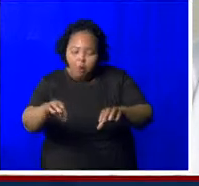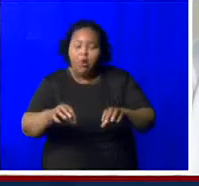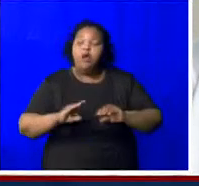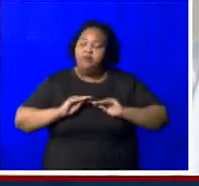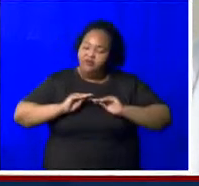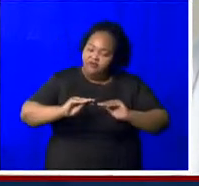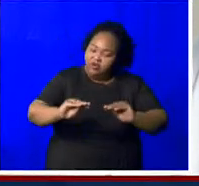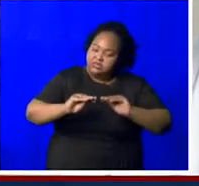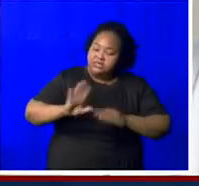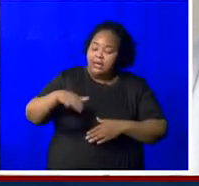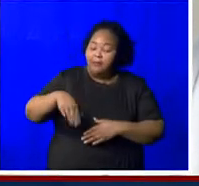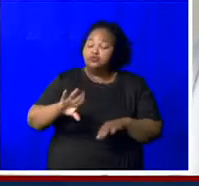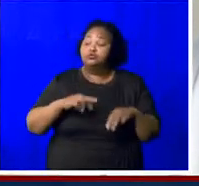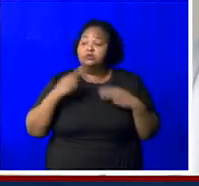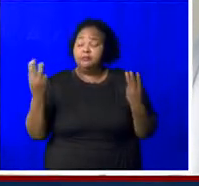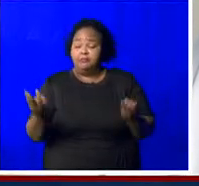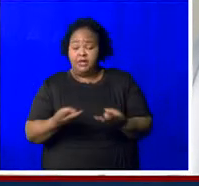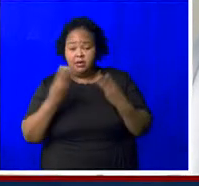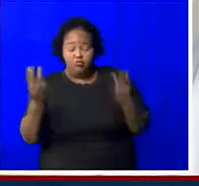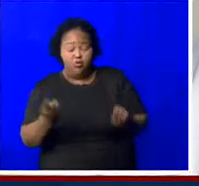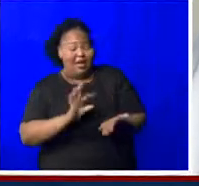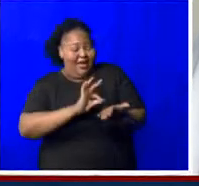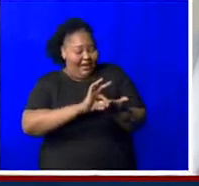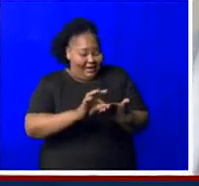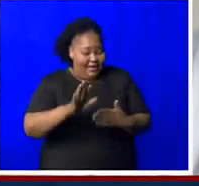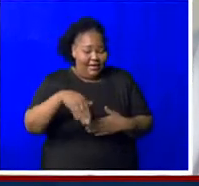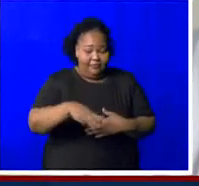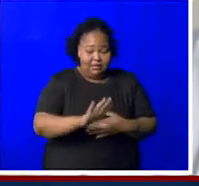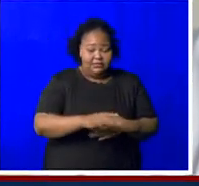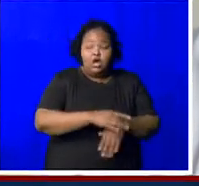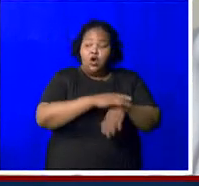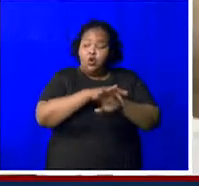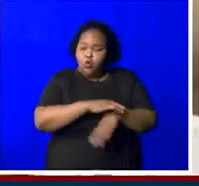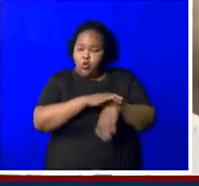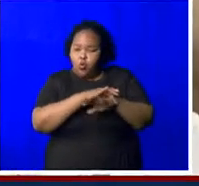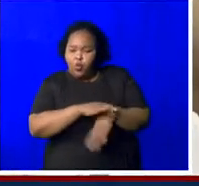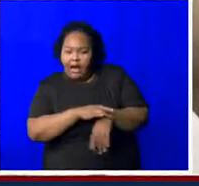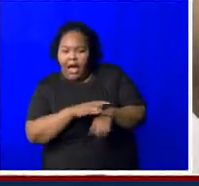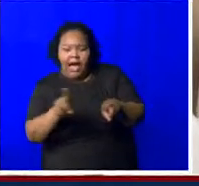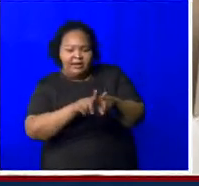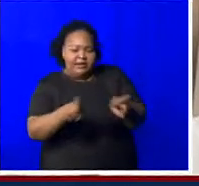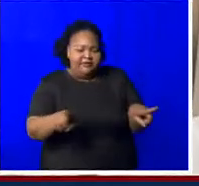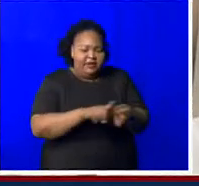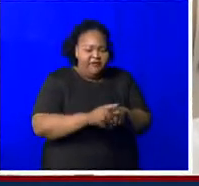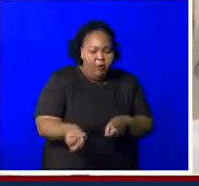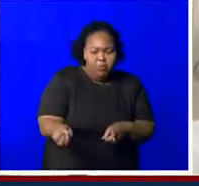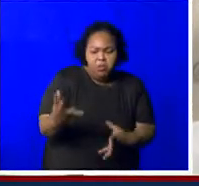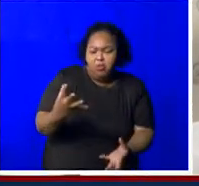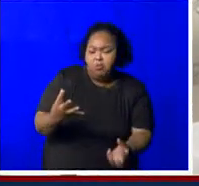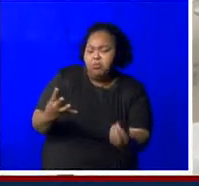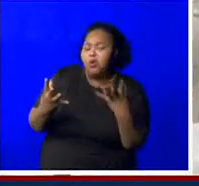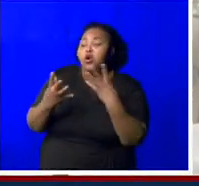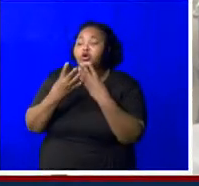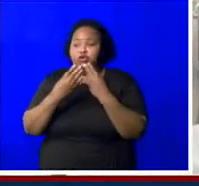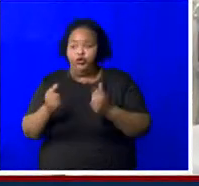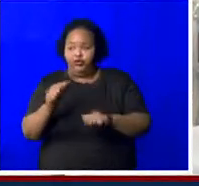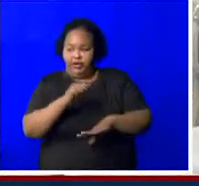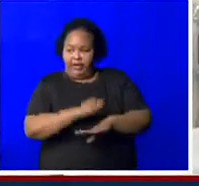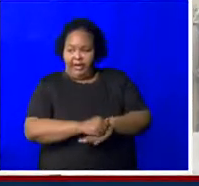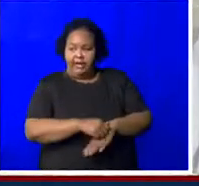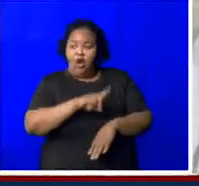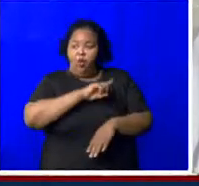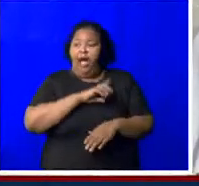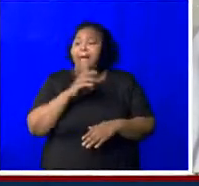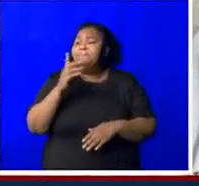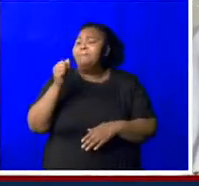sikuhlandekile kutonciphisa naletifo lebese tidzinga imali lokhanza ukuthi nangingabeka ngesindisi nje there will never